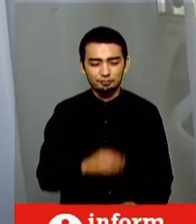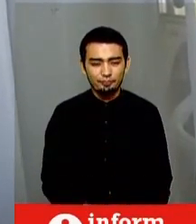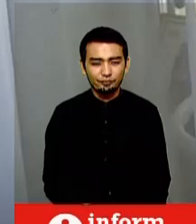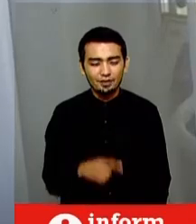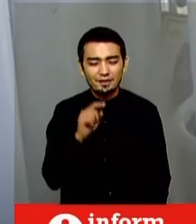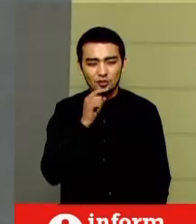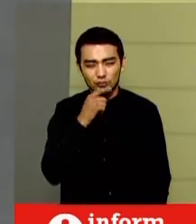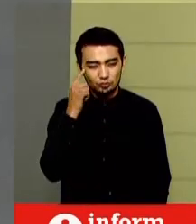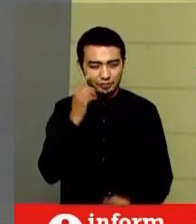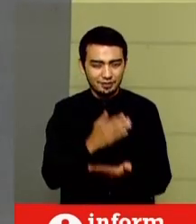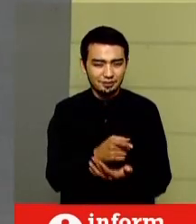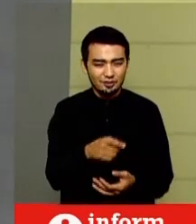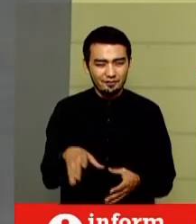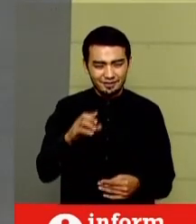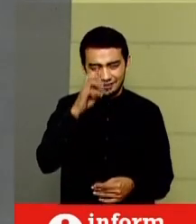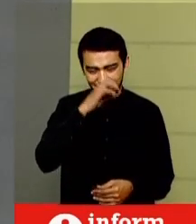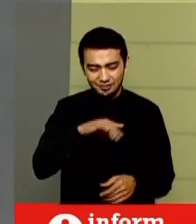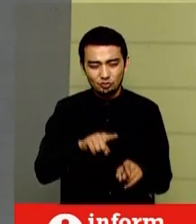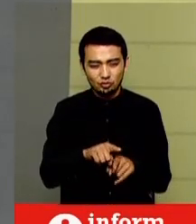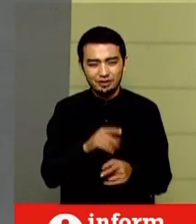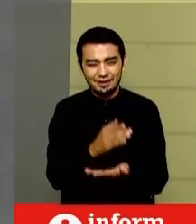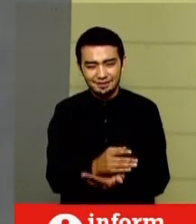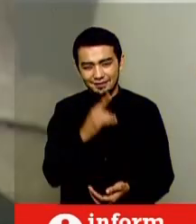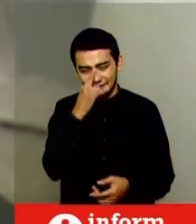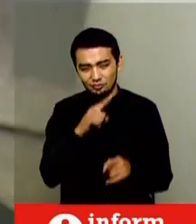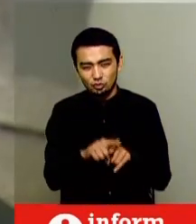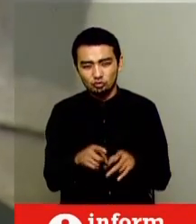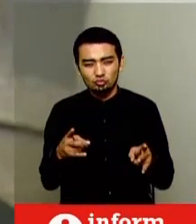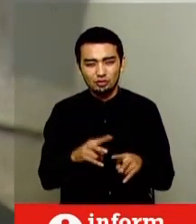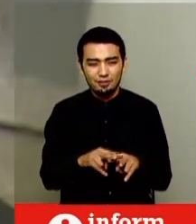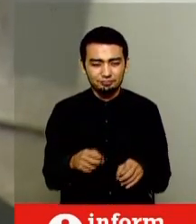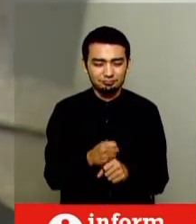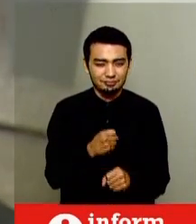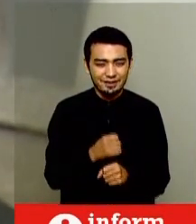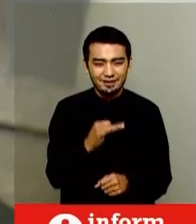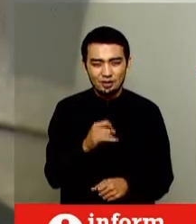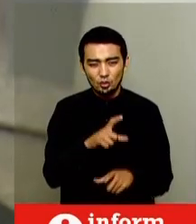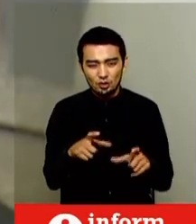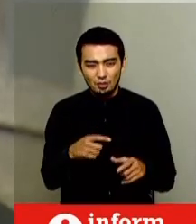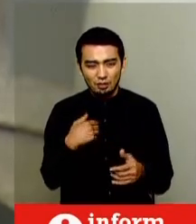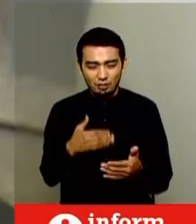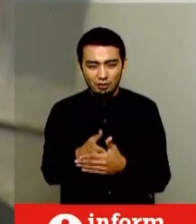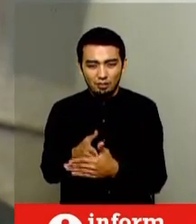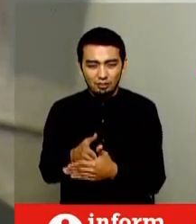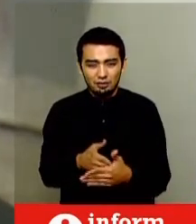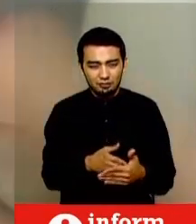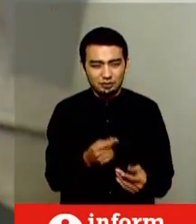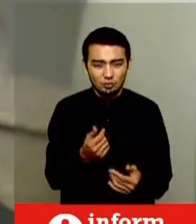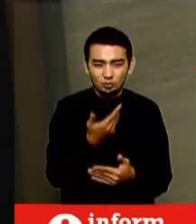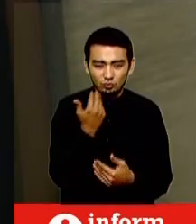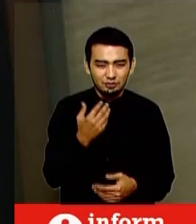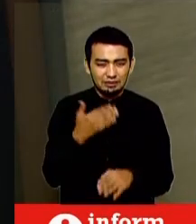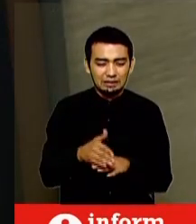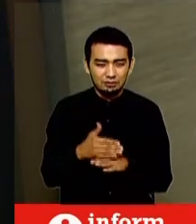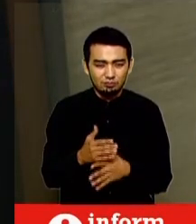банкротстве физлиц есть во всех странах, и Казахстану тоже был необходим. Это единственный способ для граждан выбраться из безвыходной ситуации. Списанные